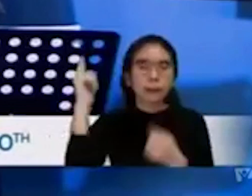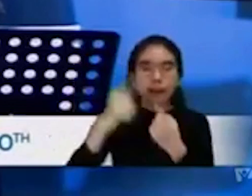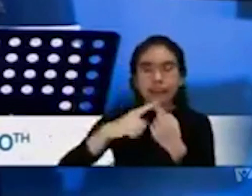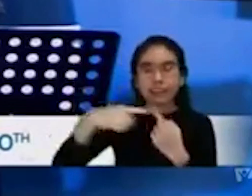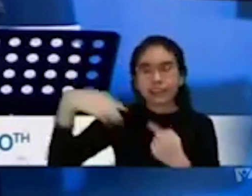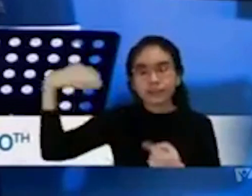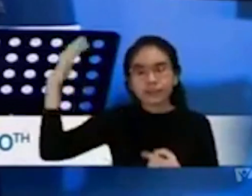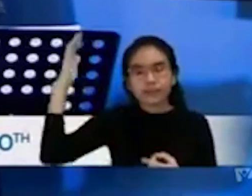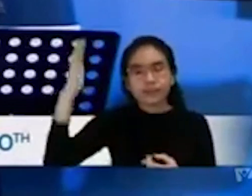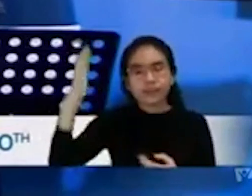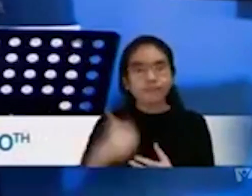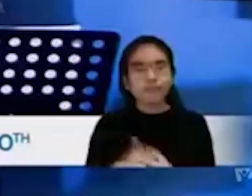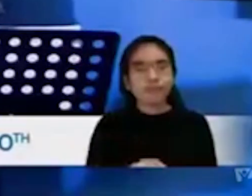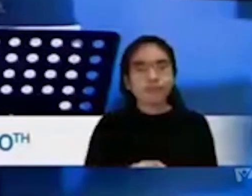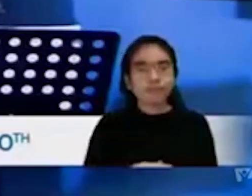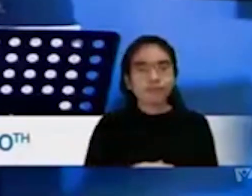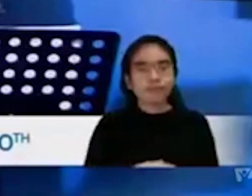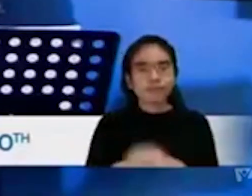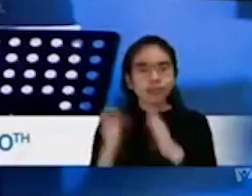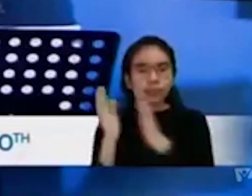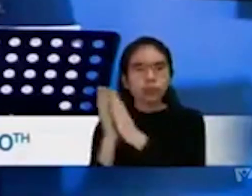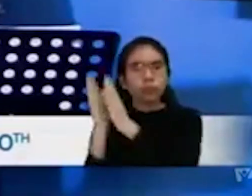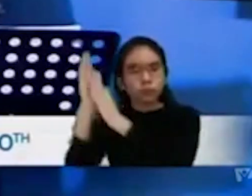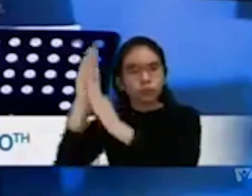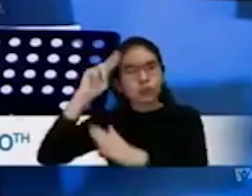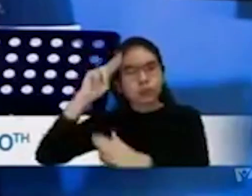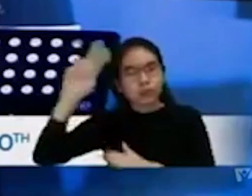puji dengan